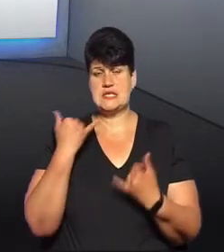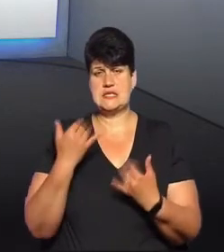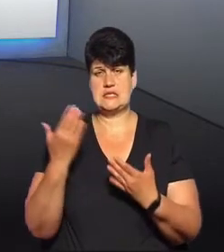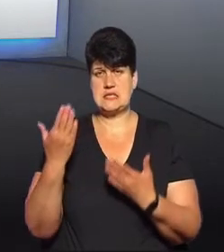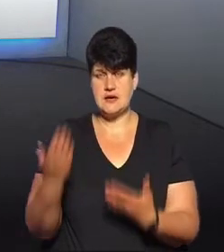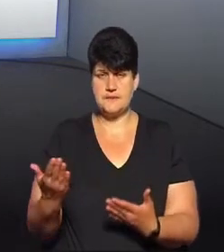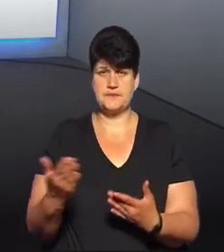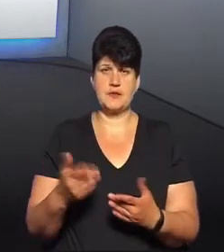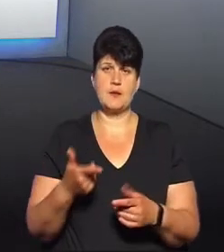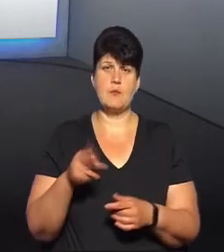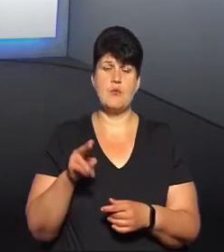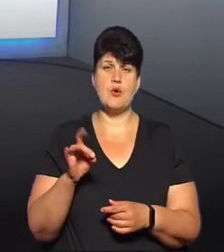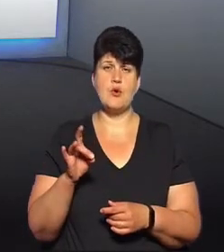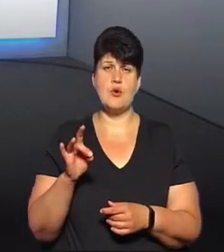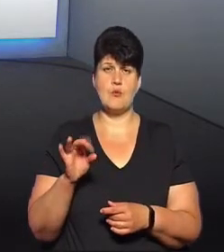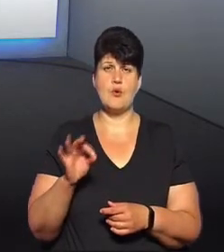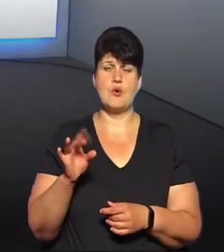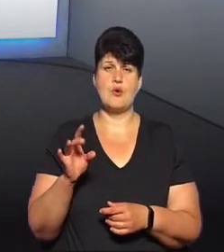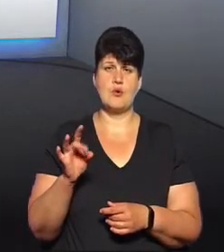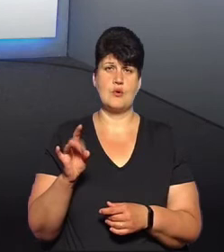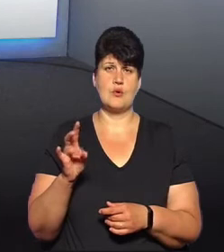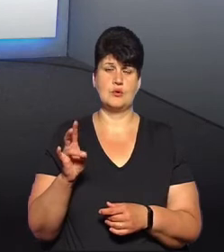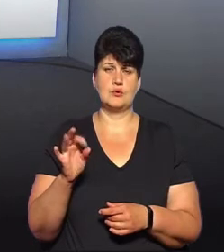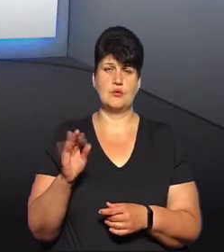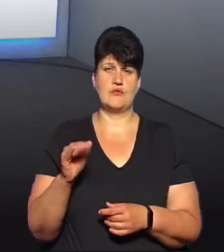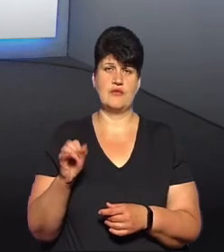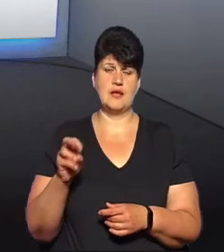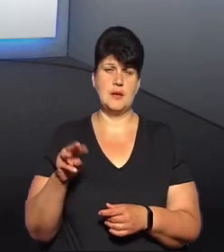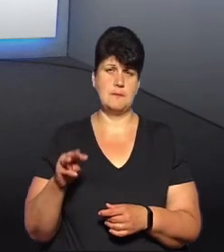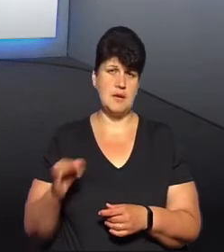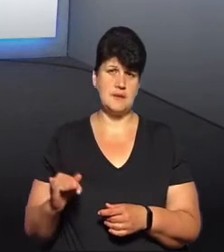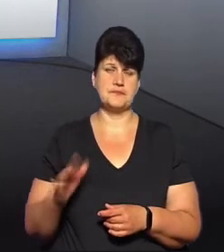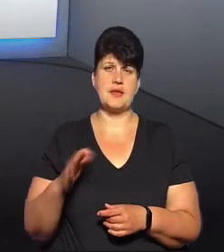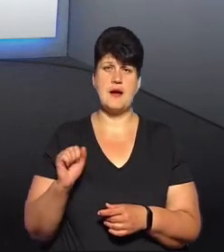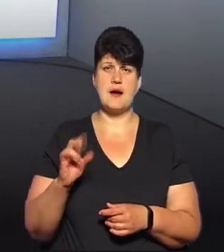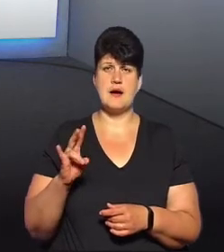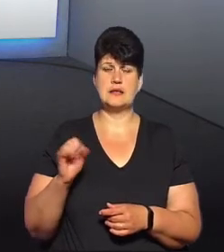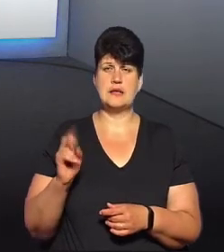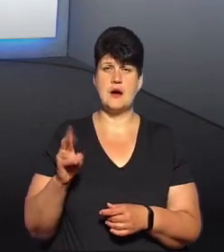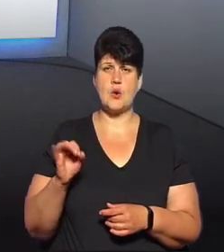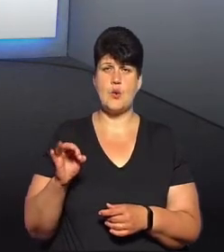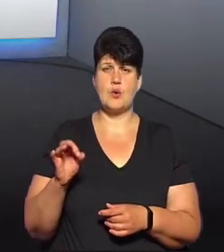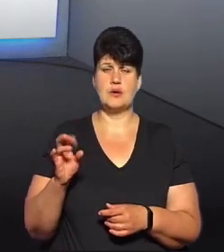«Порнофільми», «Анакондас». «Луна» – це більш такий, як це правильно сказати,